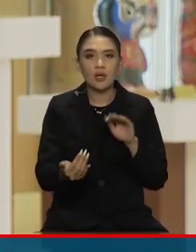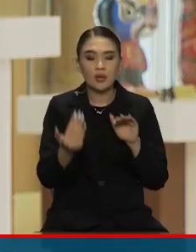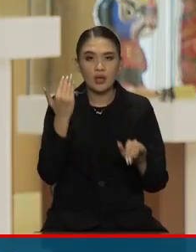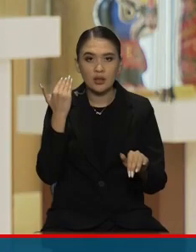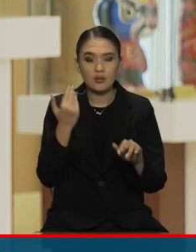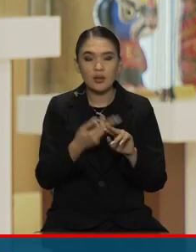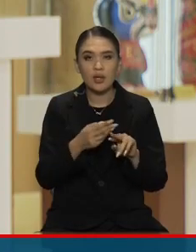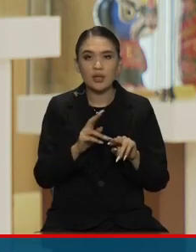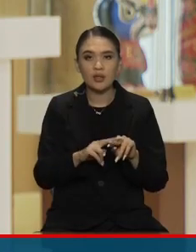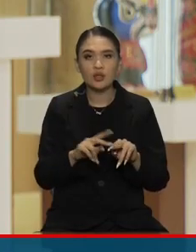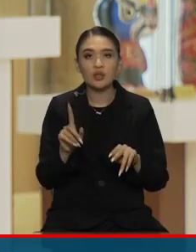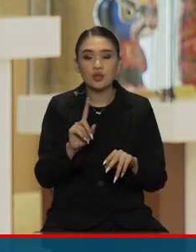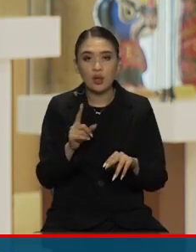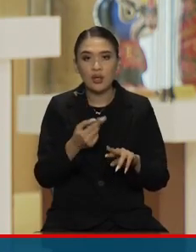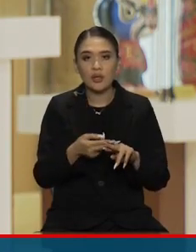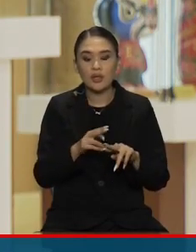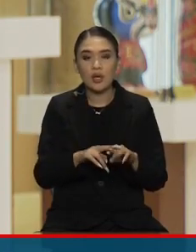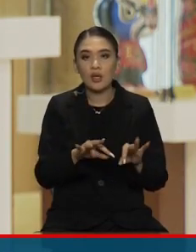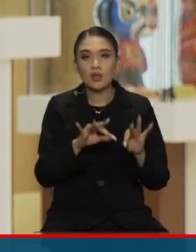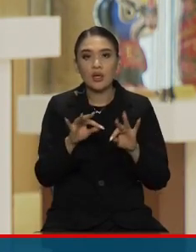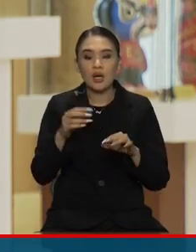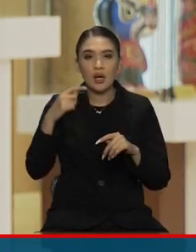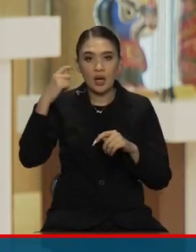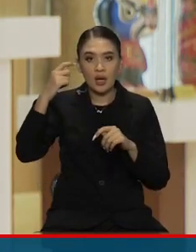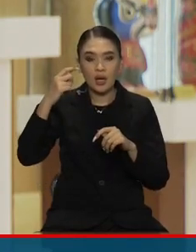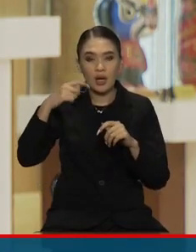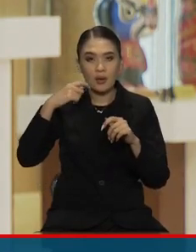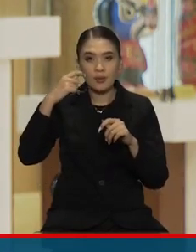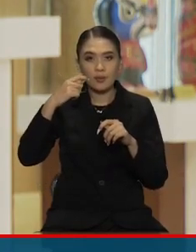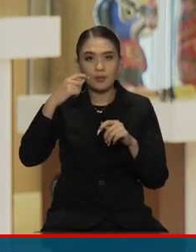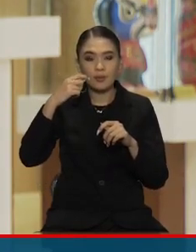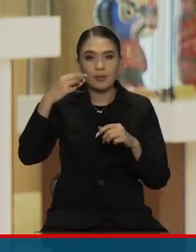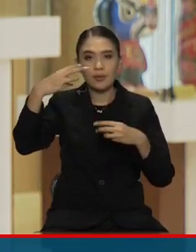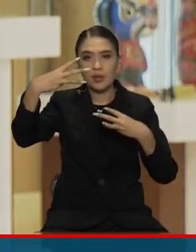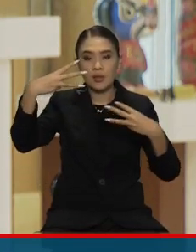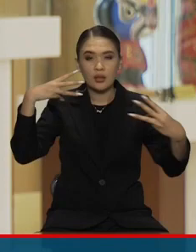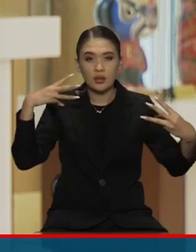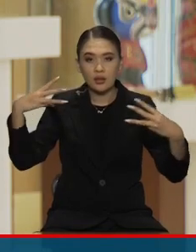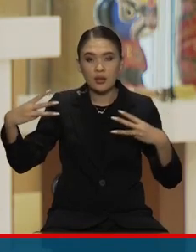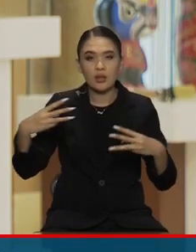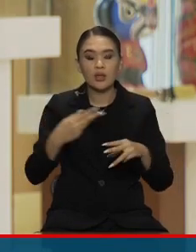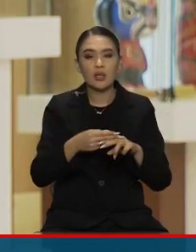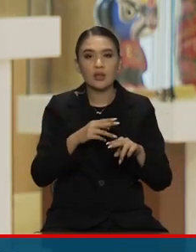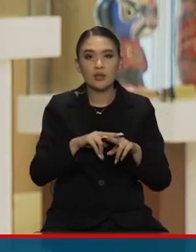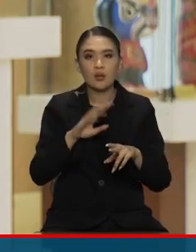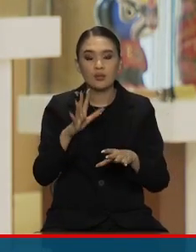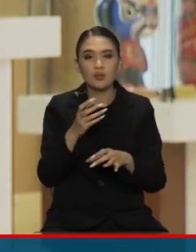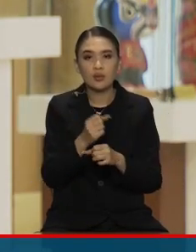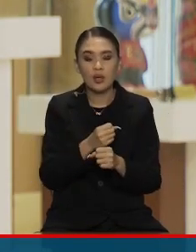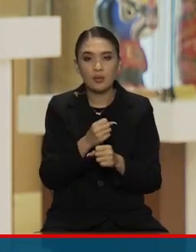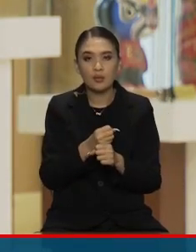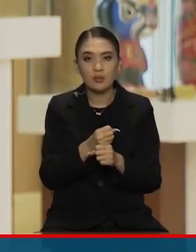Что это значит установка камер и через камеру мы которую охватывает